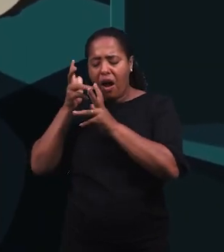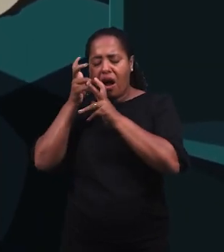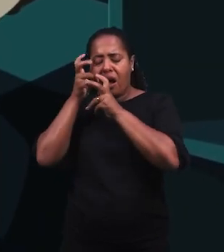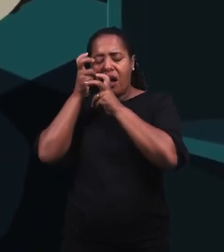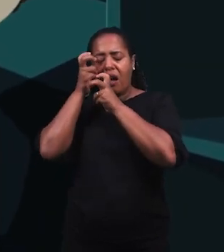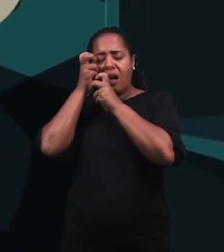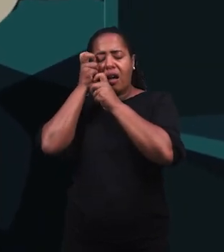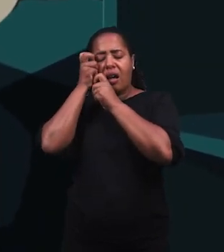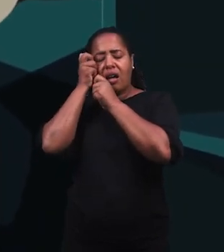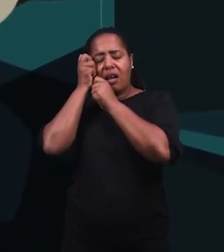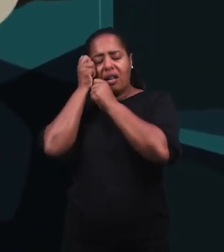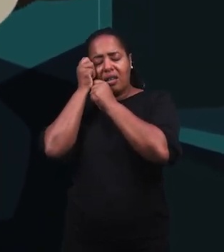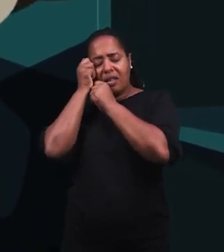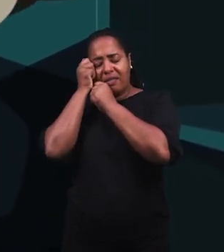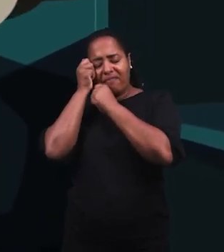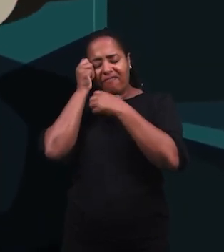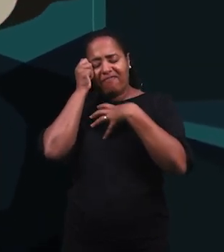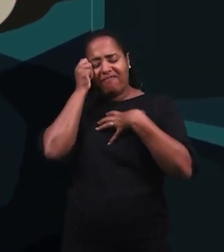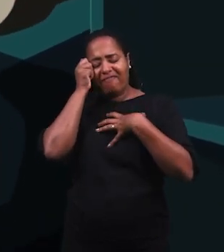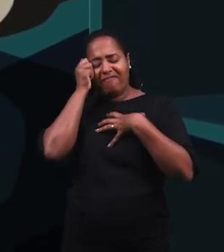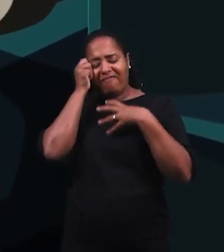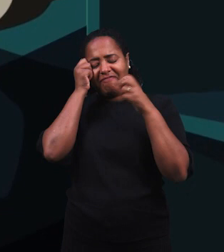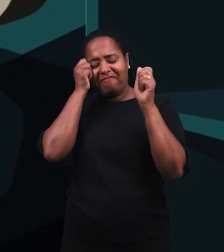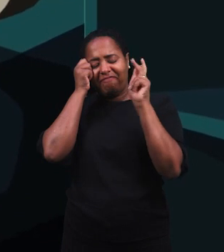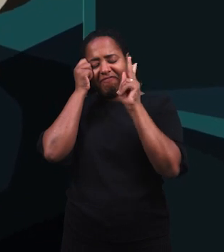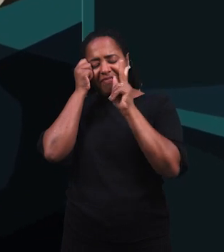ложусь и засыпаю.